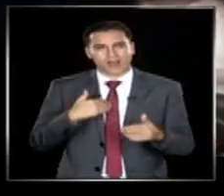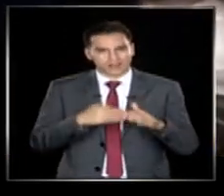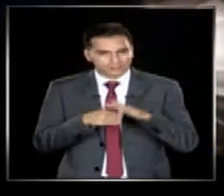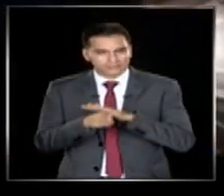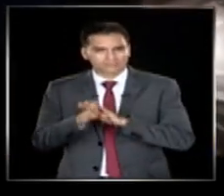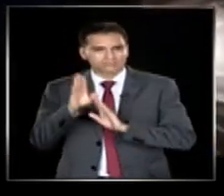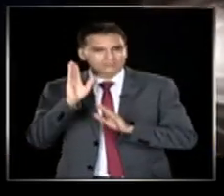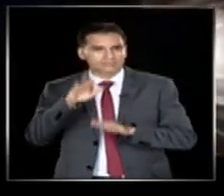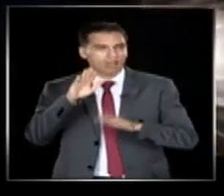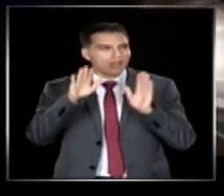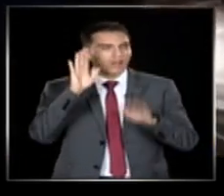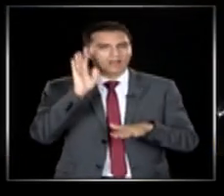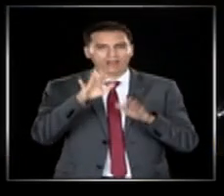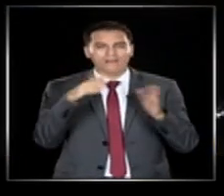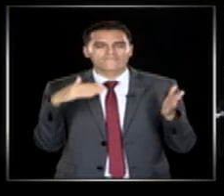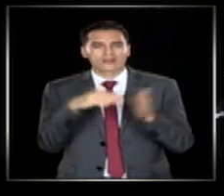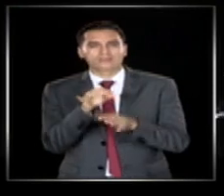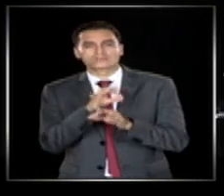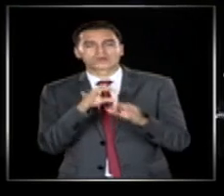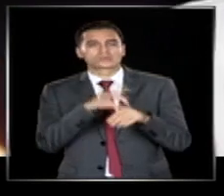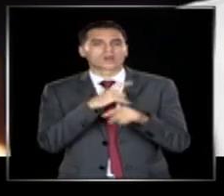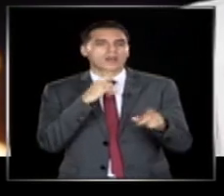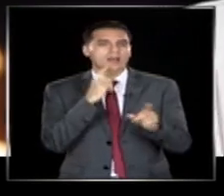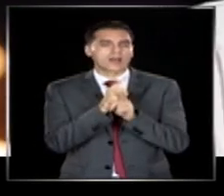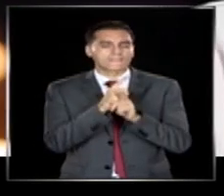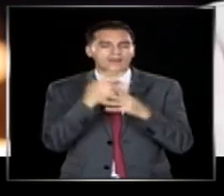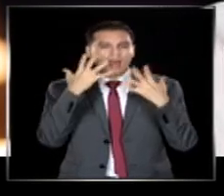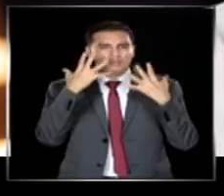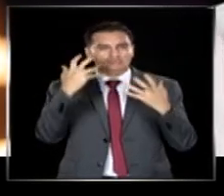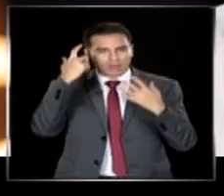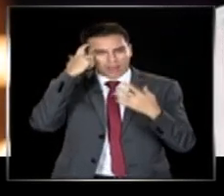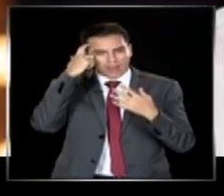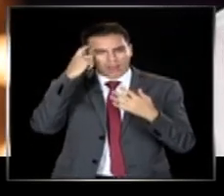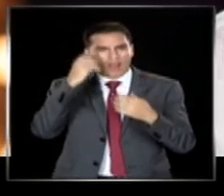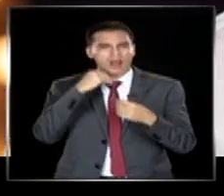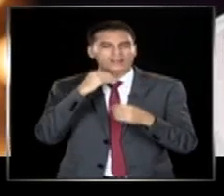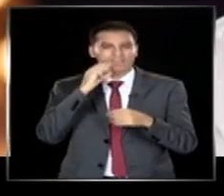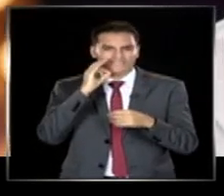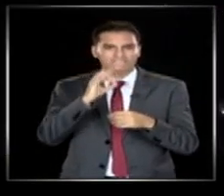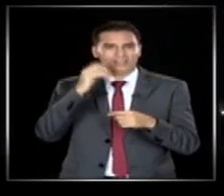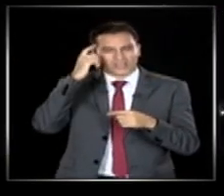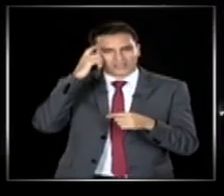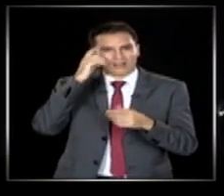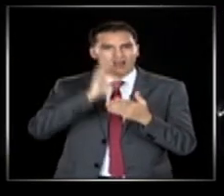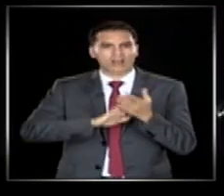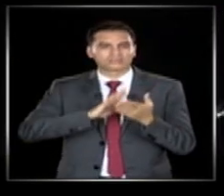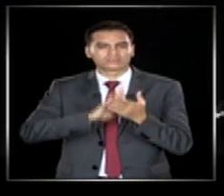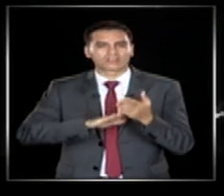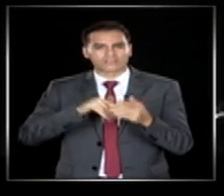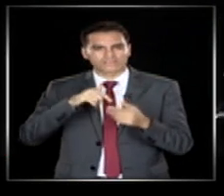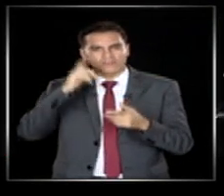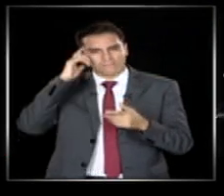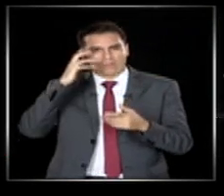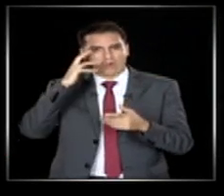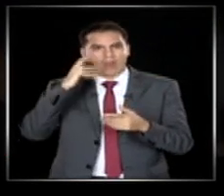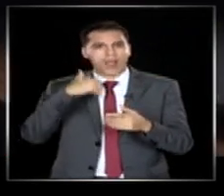ابتديت أتخبط كتير قوي لحد ما رحت للدكتور، طلب مقطعية على المخ وقال لي إن في ضمور في المخ. قلت له طب يعني دلوقتي أنا أقدر أعمل